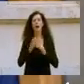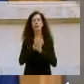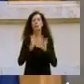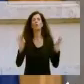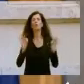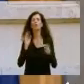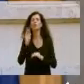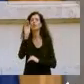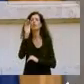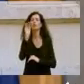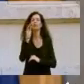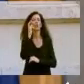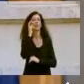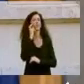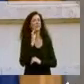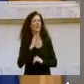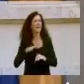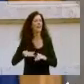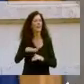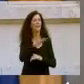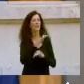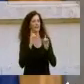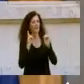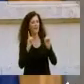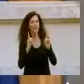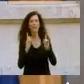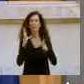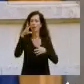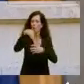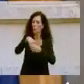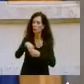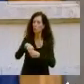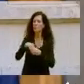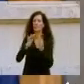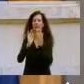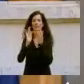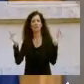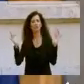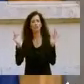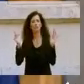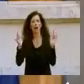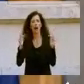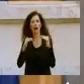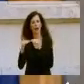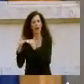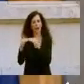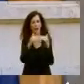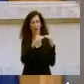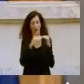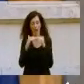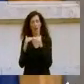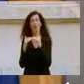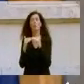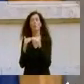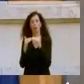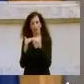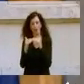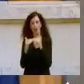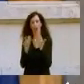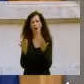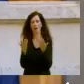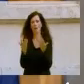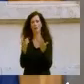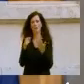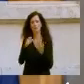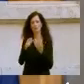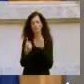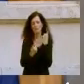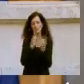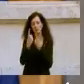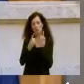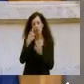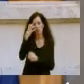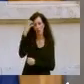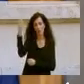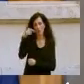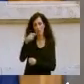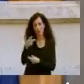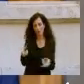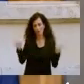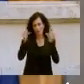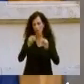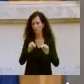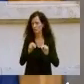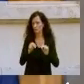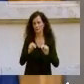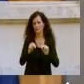verde inclusiva digitale più equa diciamo che il rimpasto non nulla a che vedere invece se si tratta pur